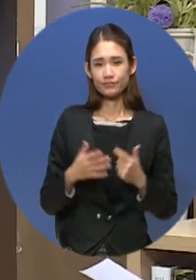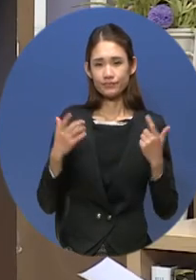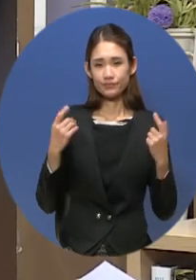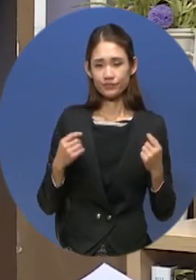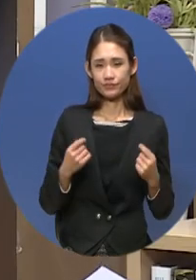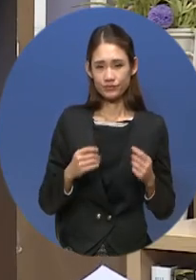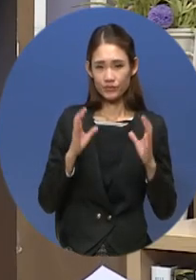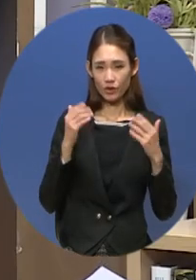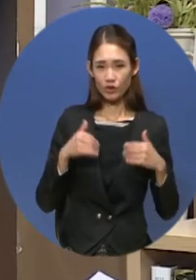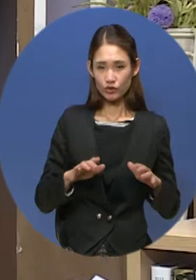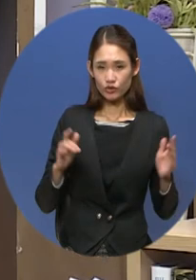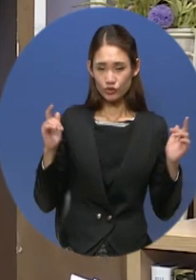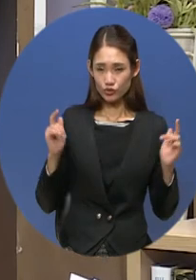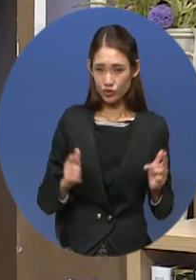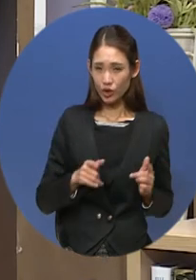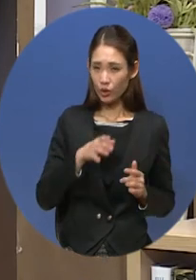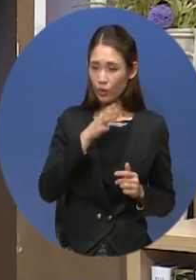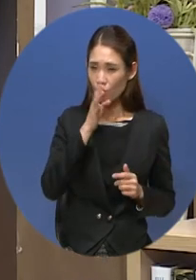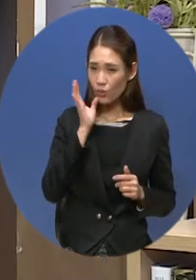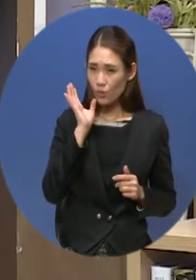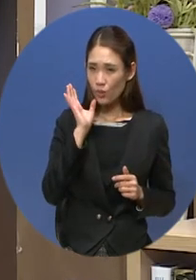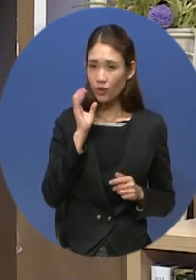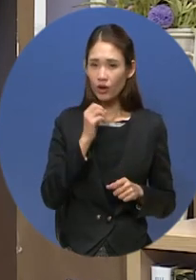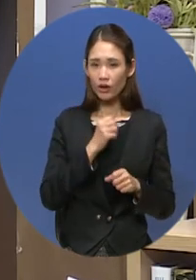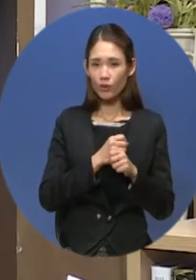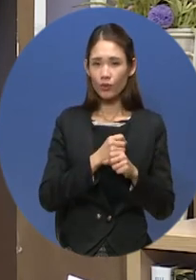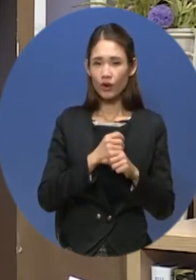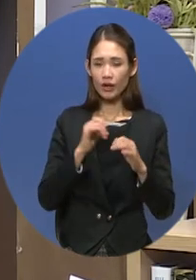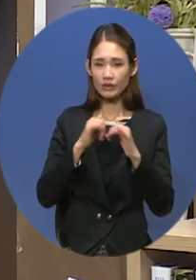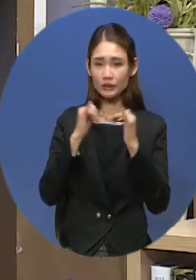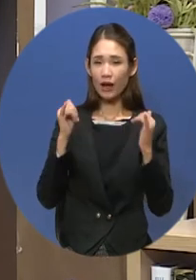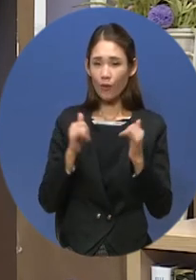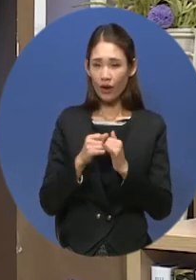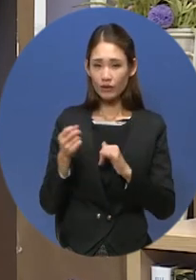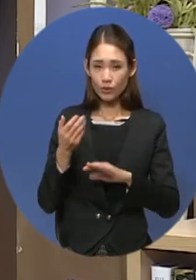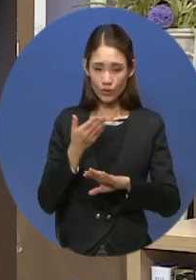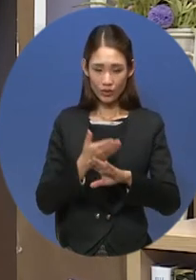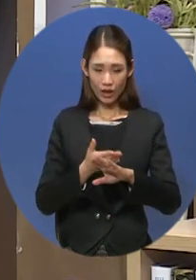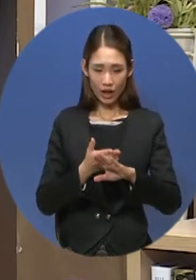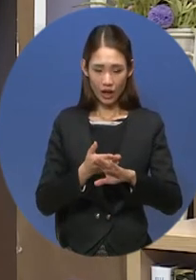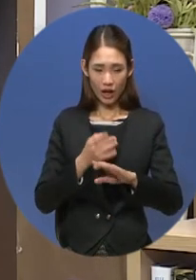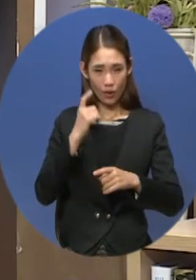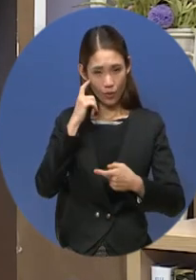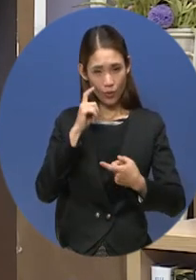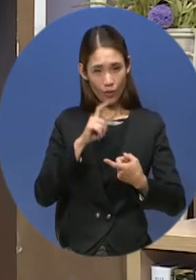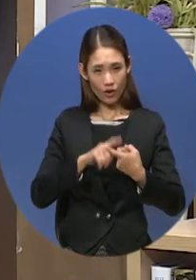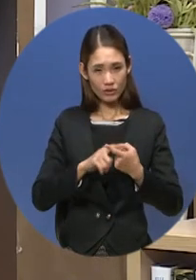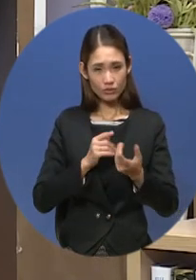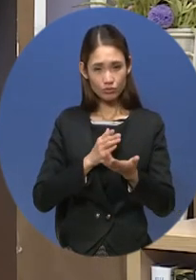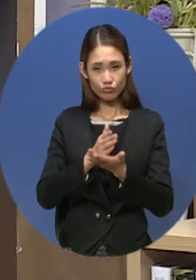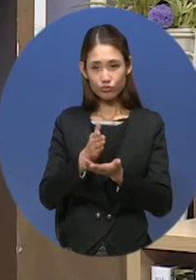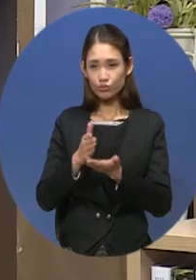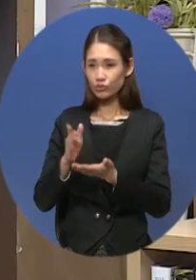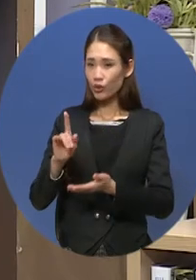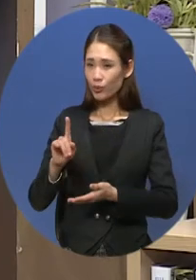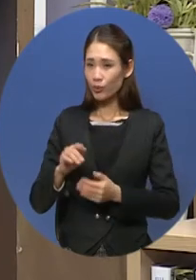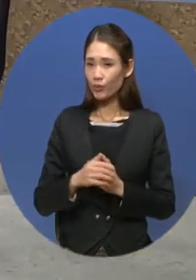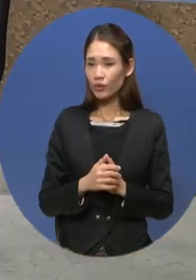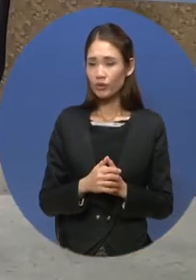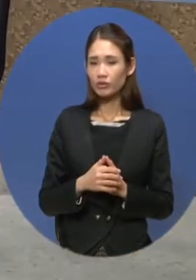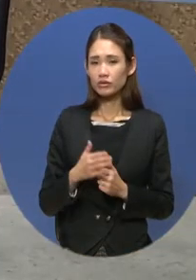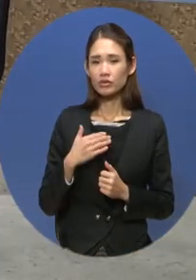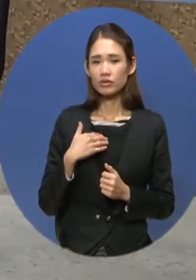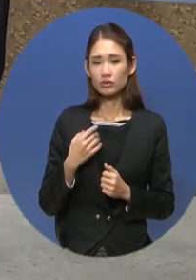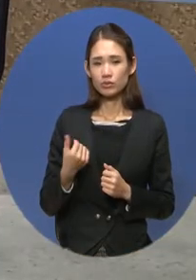이런 저출산이라든지 고령화 이외에도 또 다른 분야에 관심을 갖고 계신 분야가 있으신가요? 아, 네.